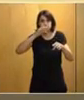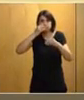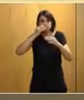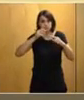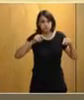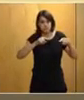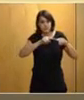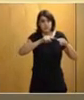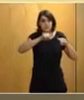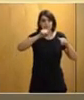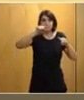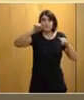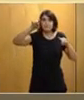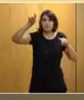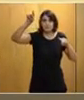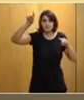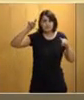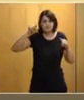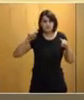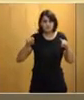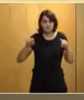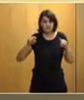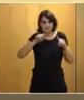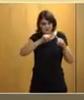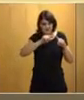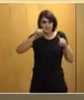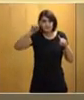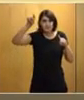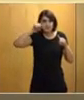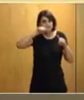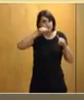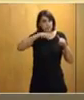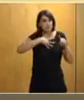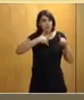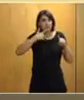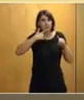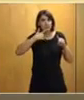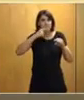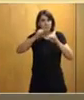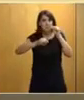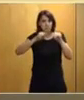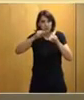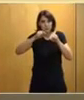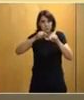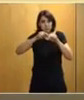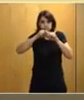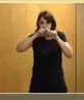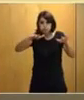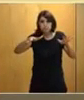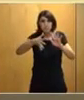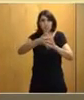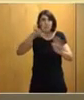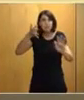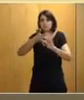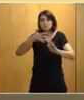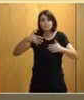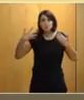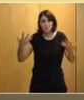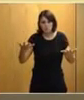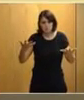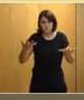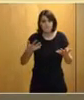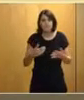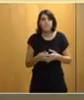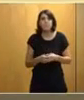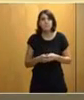l'indicador que mesura la velocitat d'expansió de l'epidèmia, increments que ens ha fet